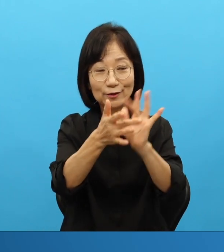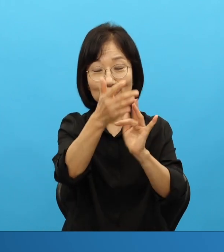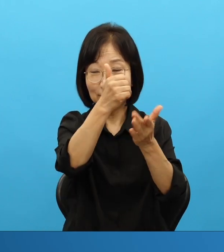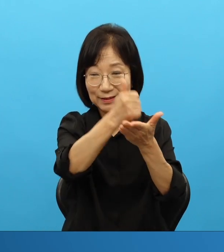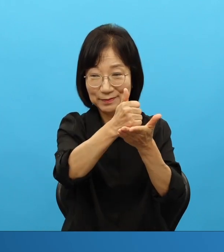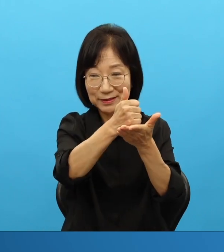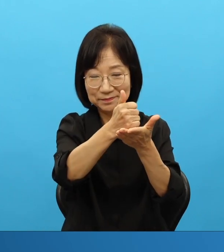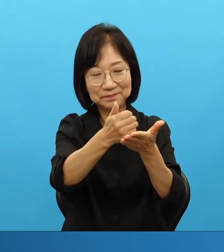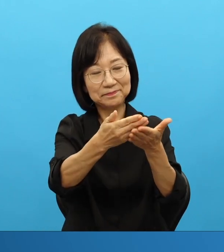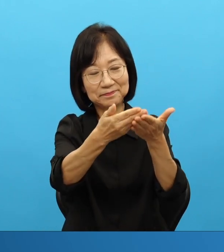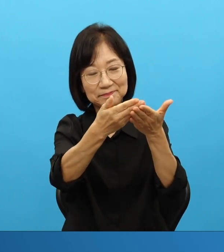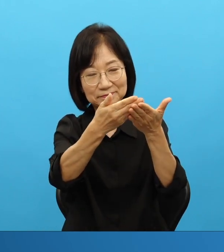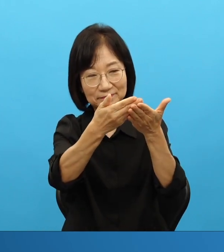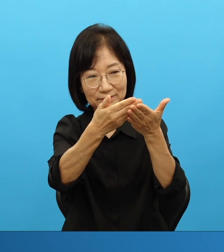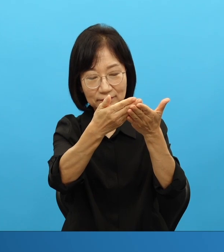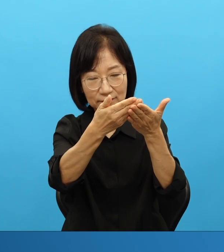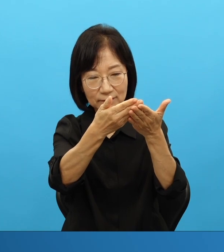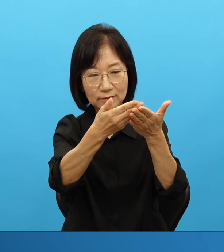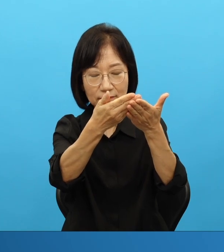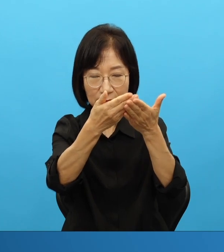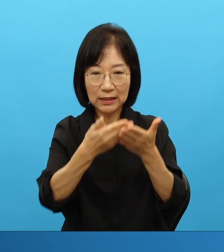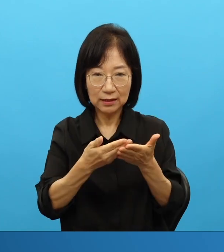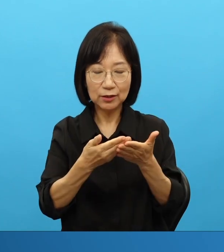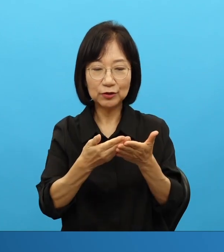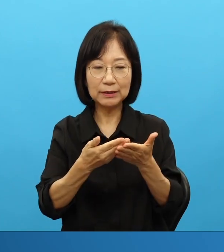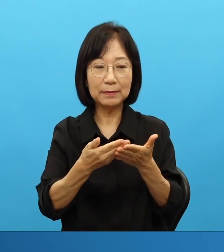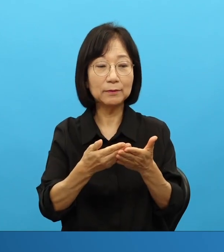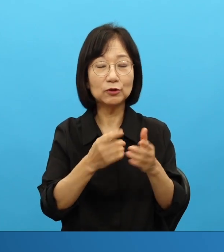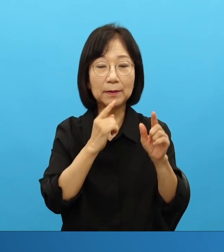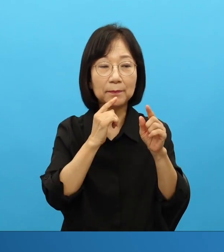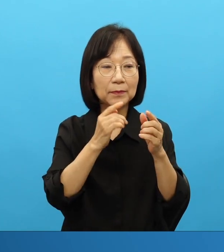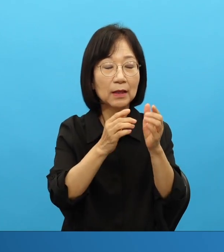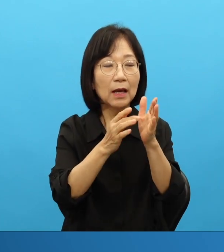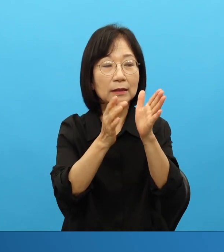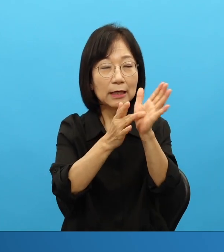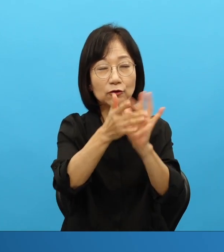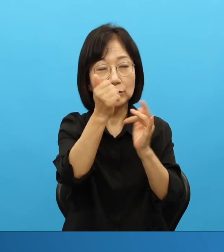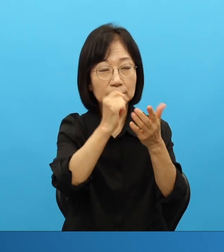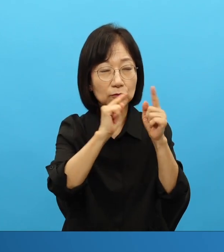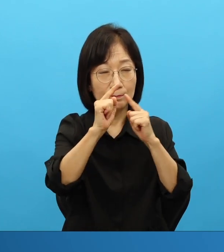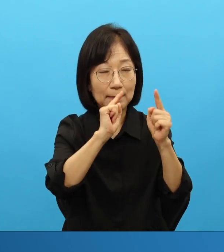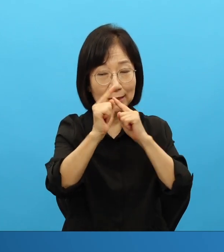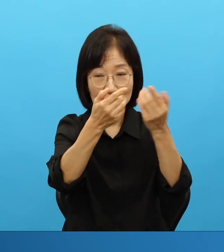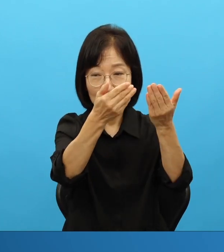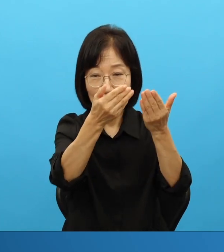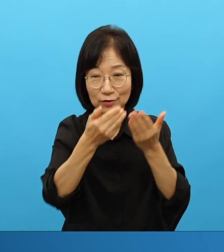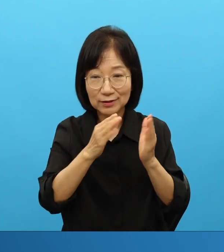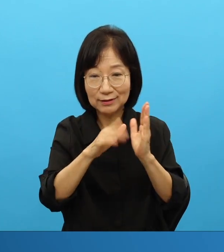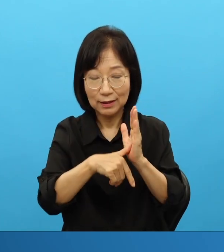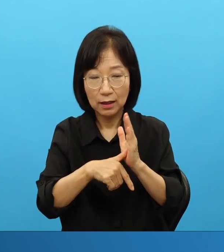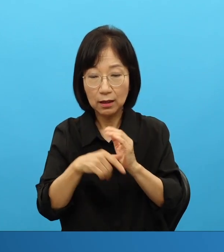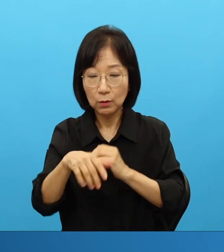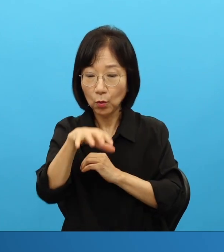We see that Paul was the one who discovered and understood the words of God, though he was not there on the scene. 예수님 이렇게 말씀하셨습니다. This is what Jesus